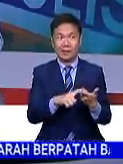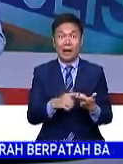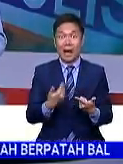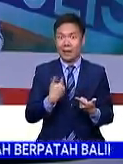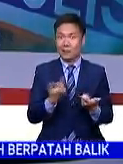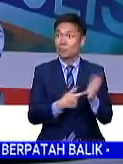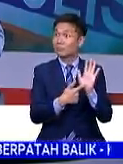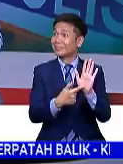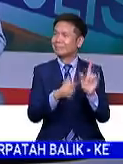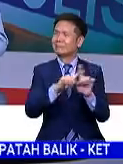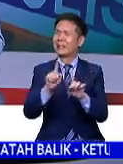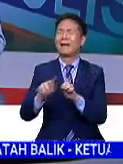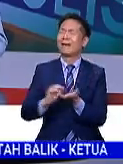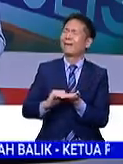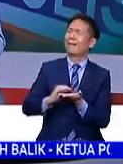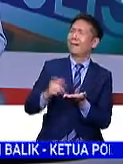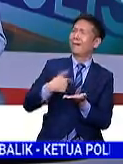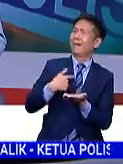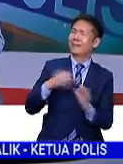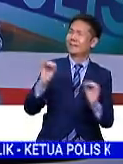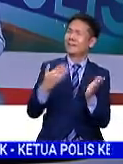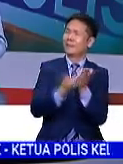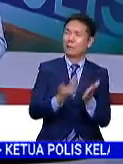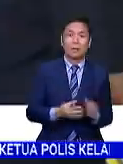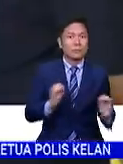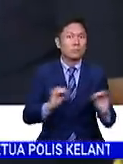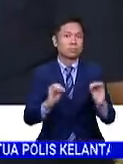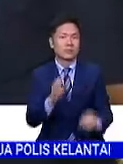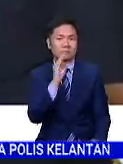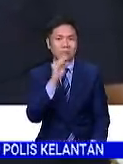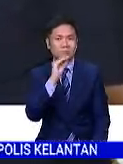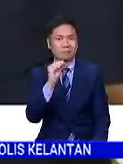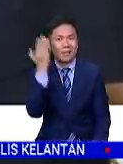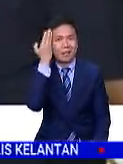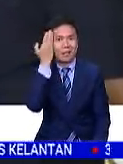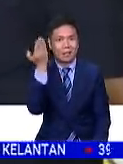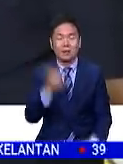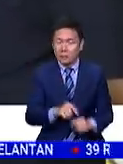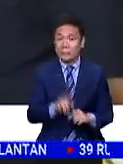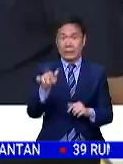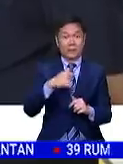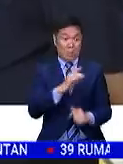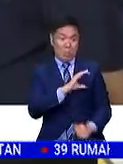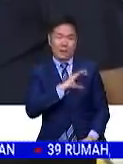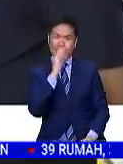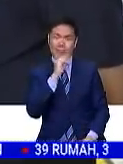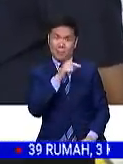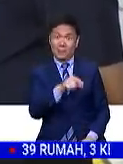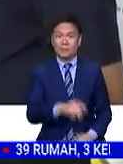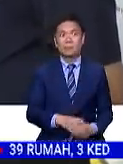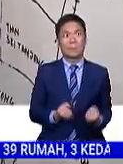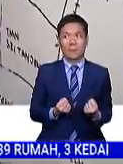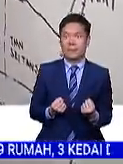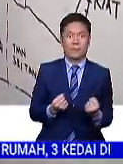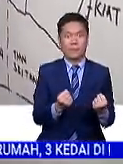ada yang mengemukakan pelbagai alasan tanpa bukti ketua polis tonton batu Israfil Muhammad mendedahkan kebanyakan mereka sanggup